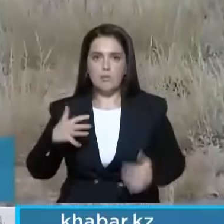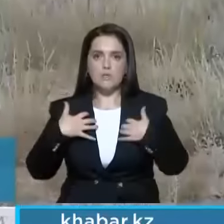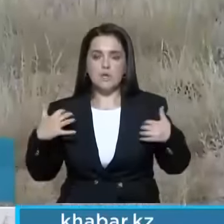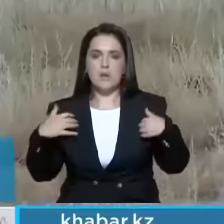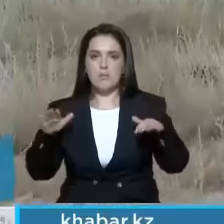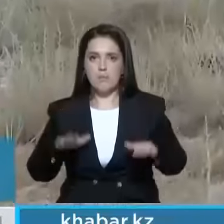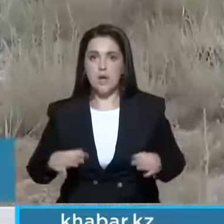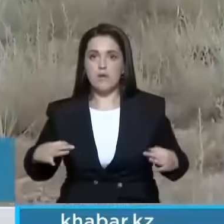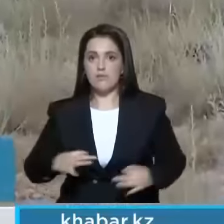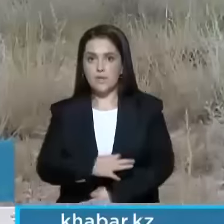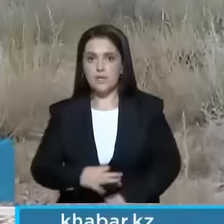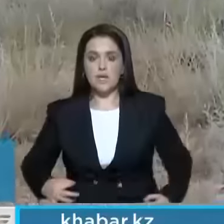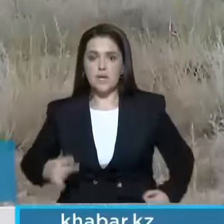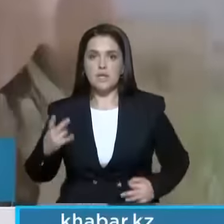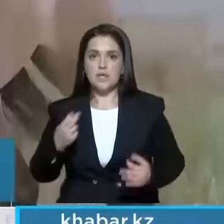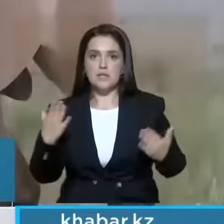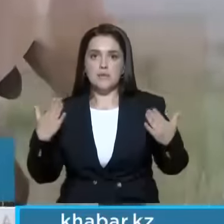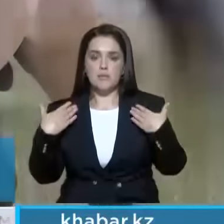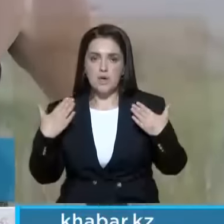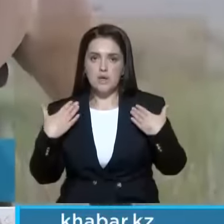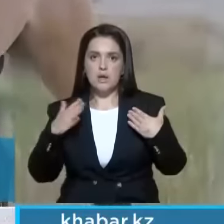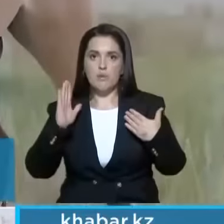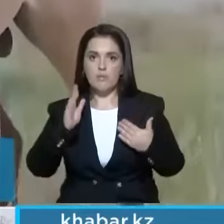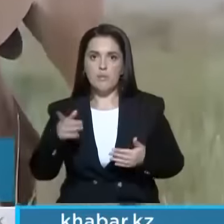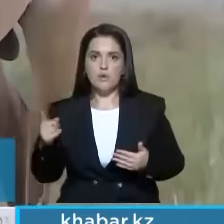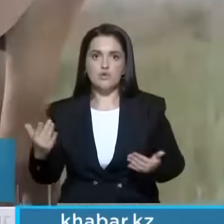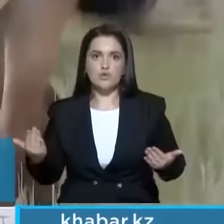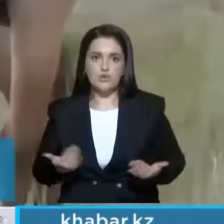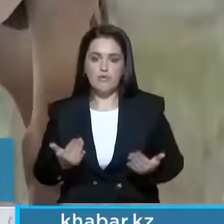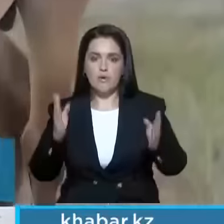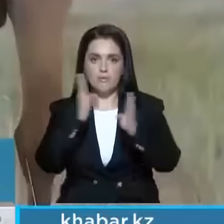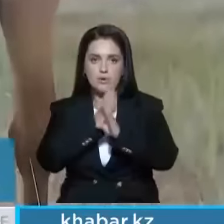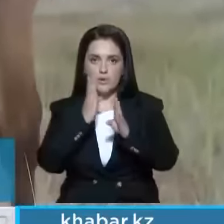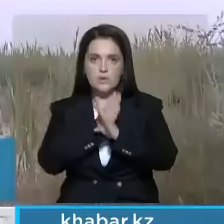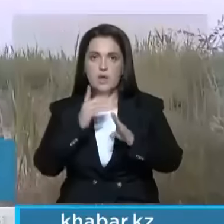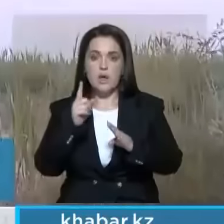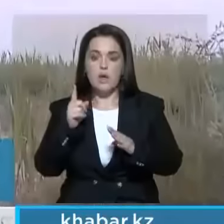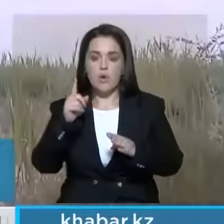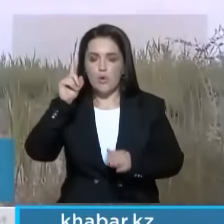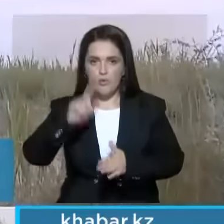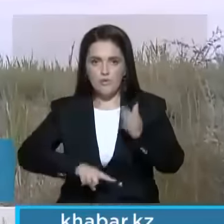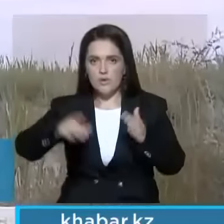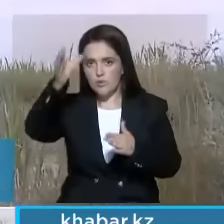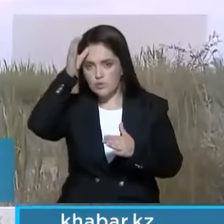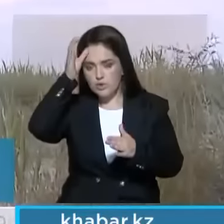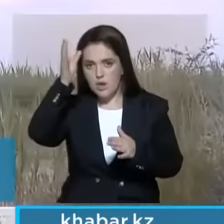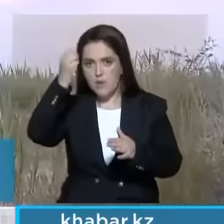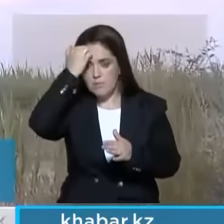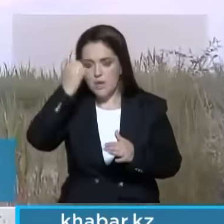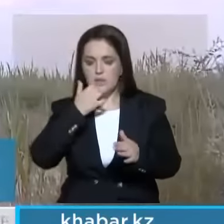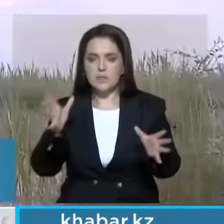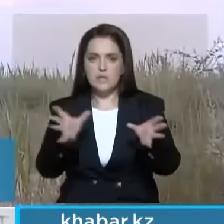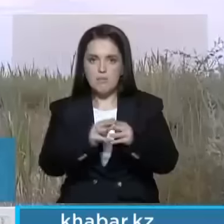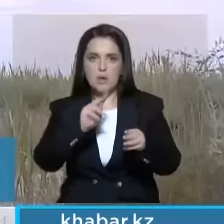из венгерского национального парка Хортобадь, где киркуланы живут в диких условиях. Зоологи уверены, благодаря совместной работе с